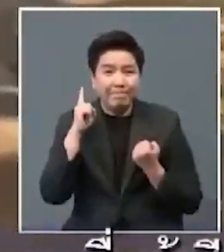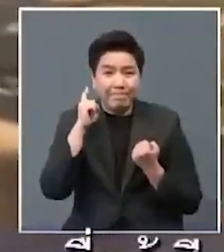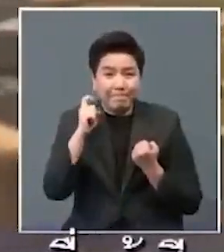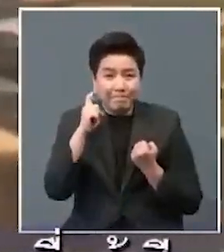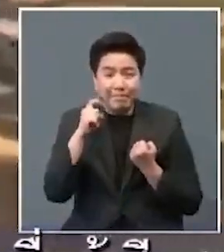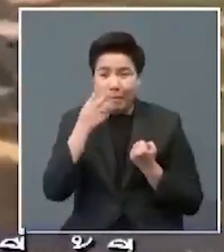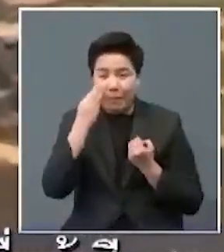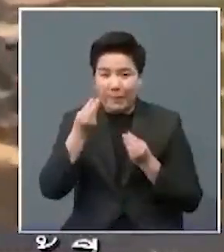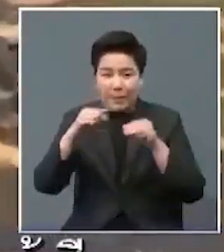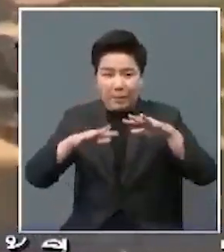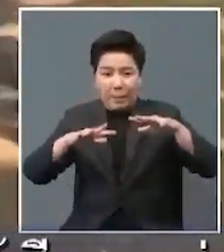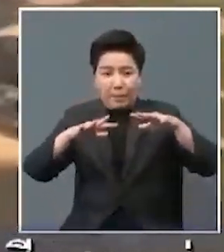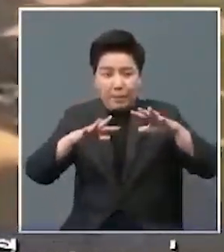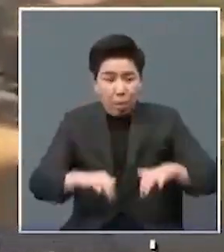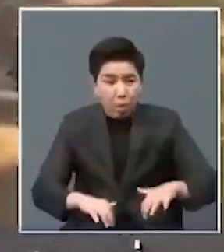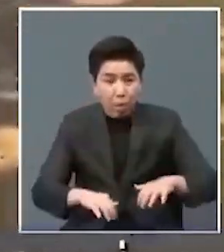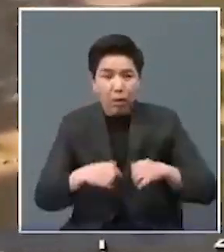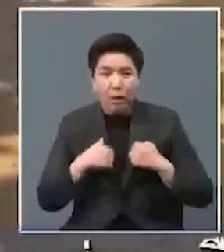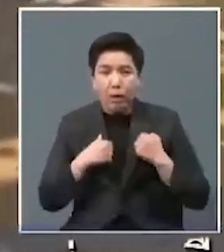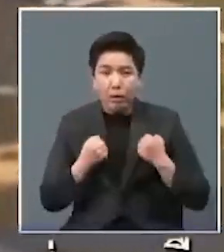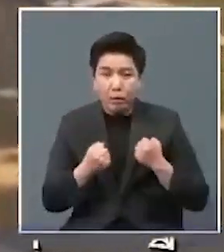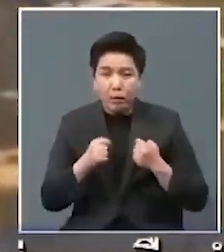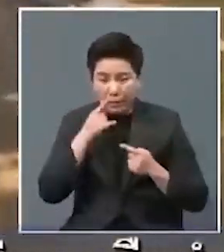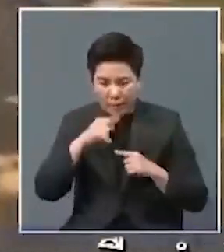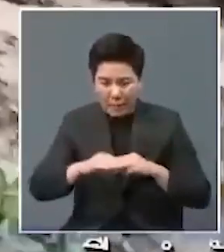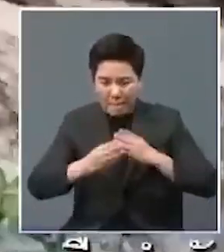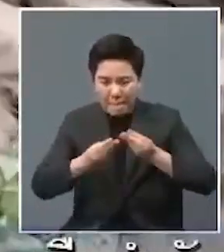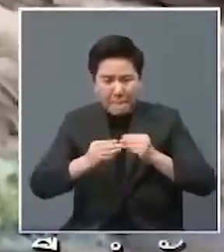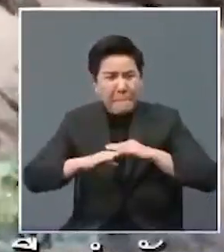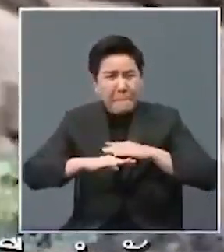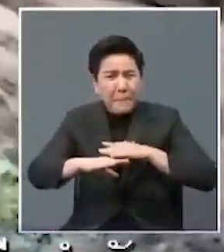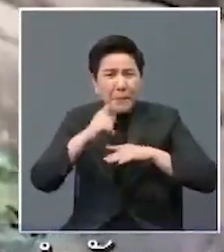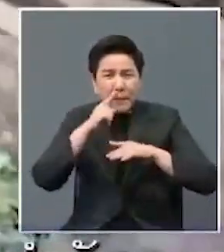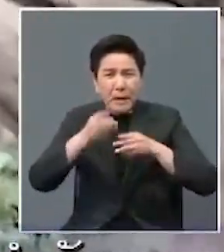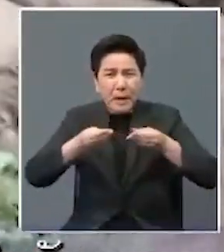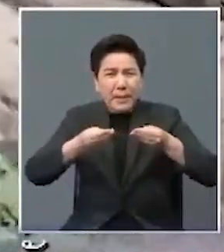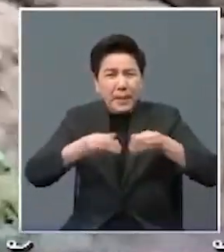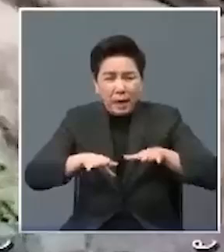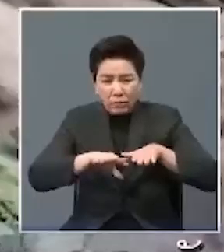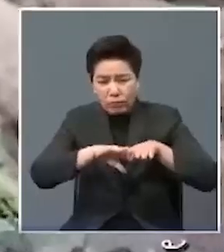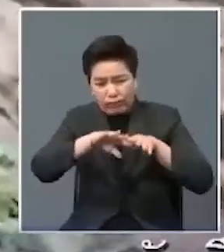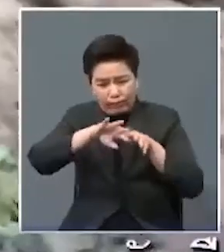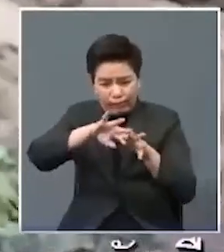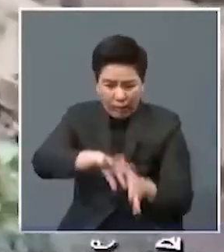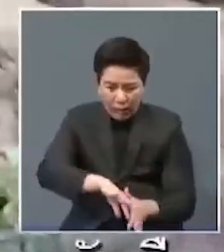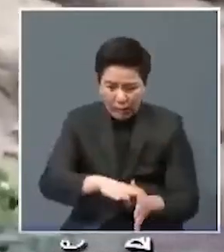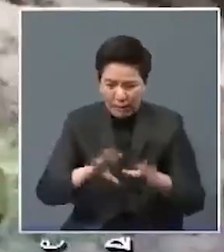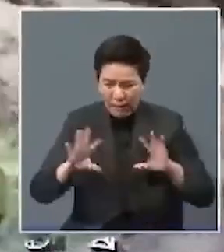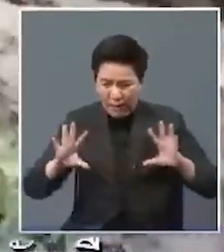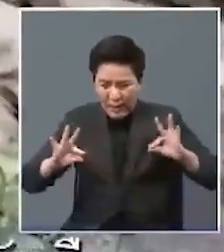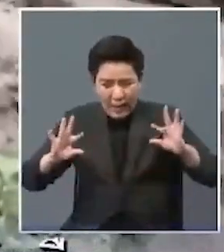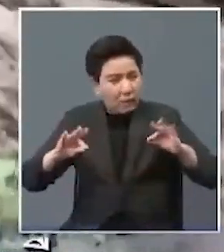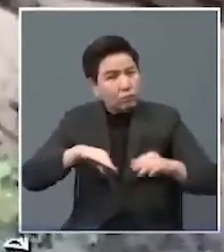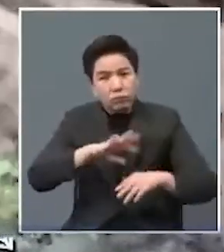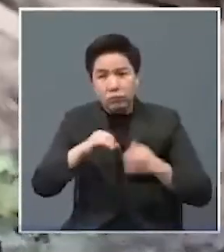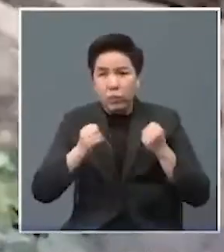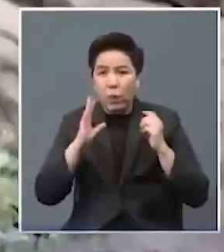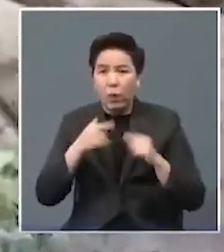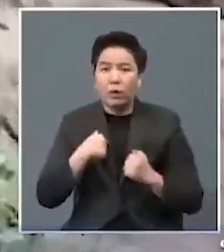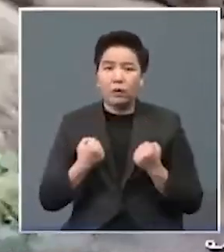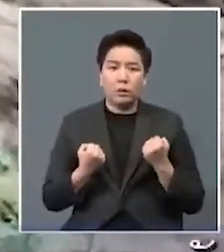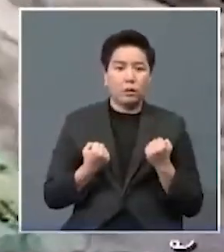เนื่องจากว่ามีดินทรุดตัวอีกทั้งบางจุดของผิวถนนมีรอยแตกร้าวและมีดินโคลนซึ่งประชาชนมี